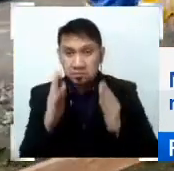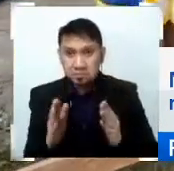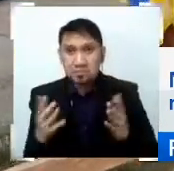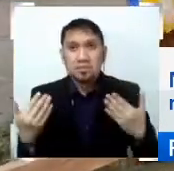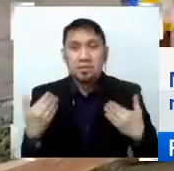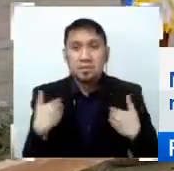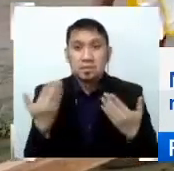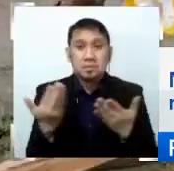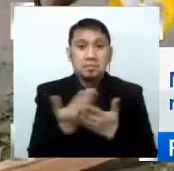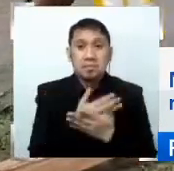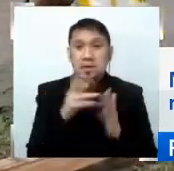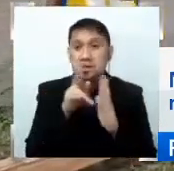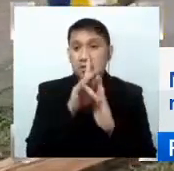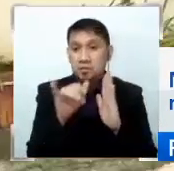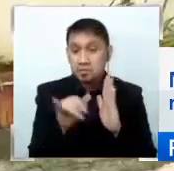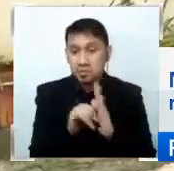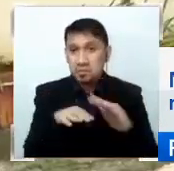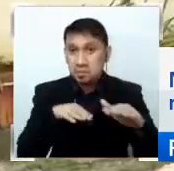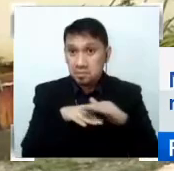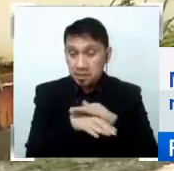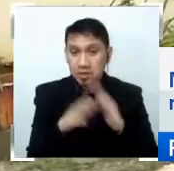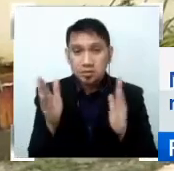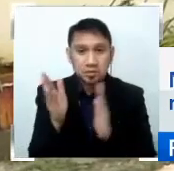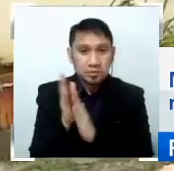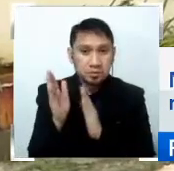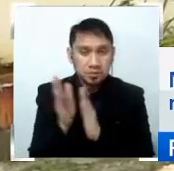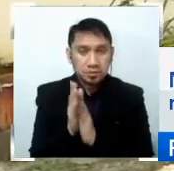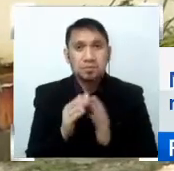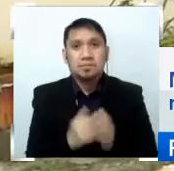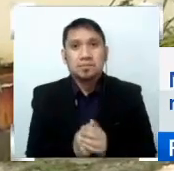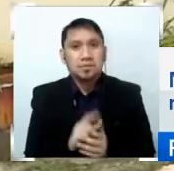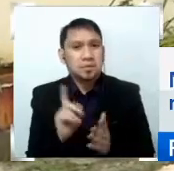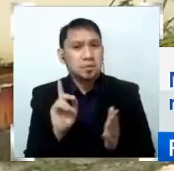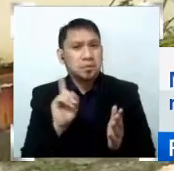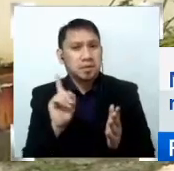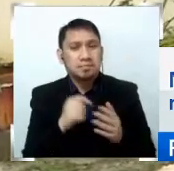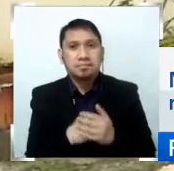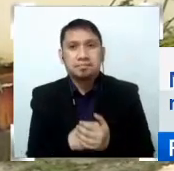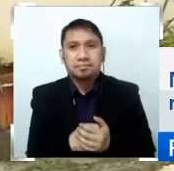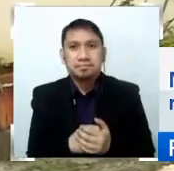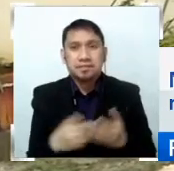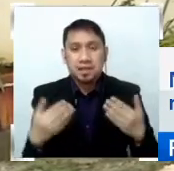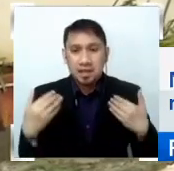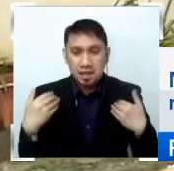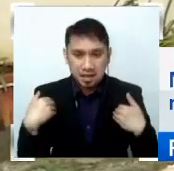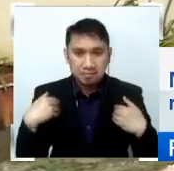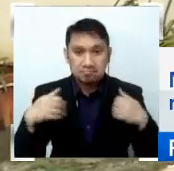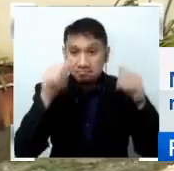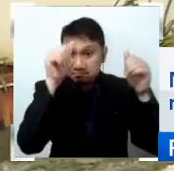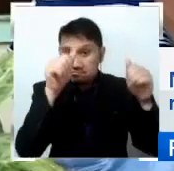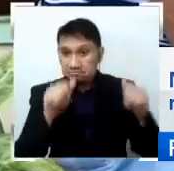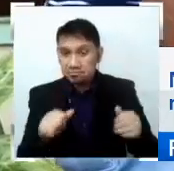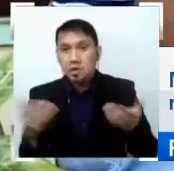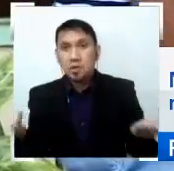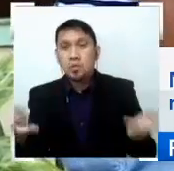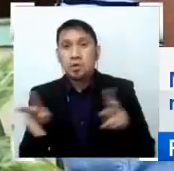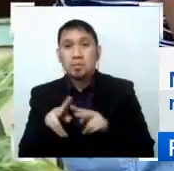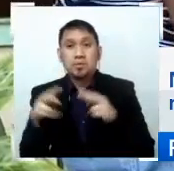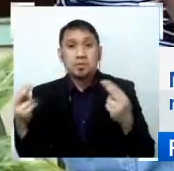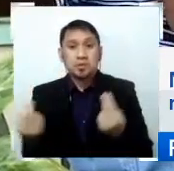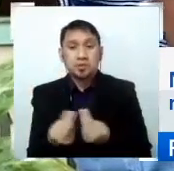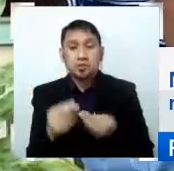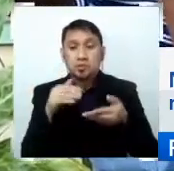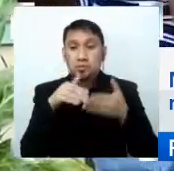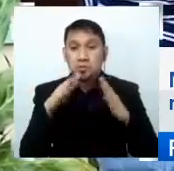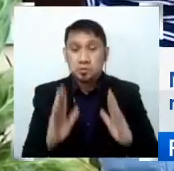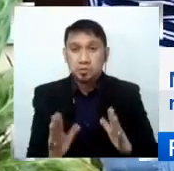patakaran pag-apak nila sa paaralan. Pangunahin dito, mga paskil na magsasabi kung saan pupuesto ang estudyante para mapanatili